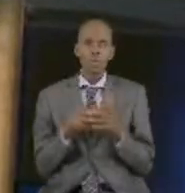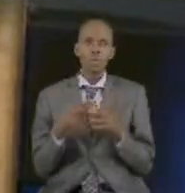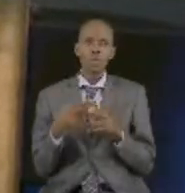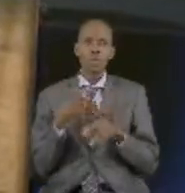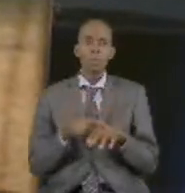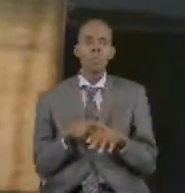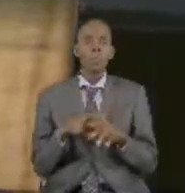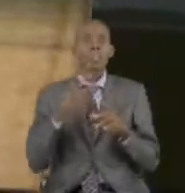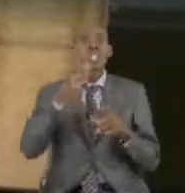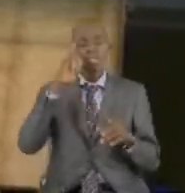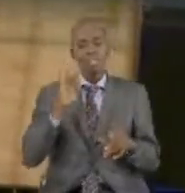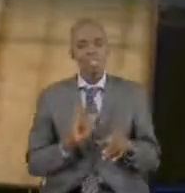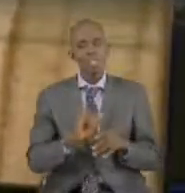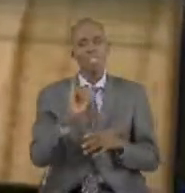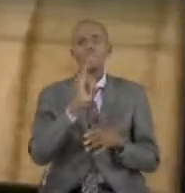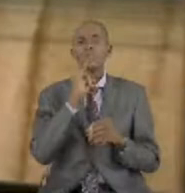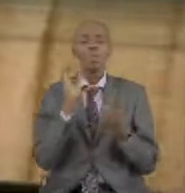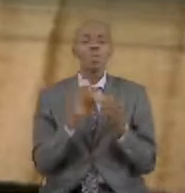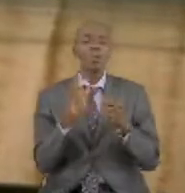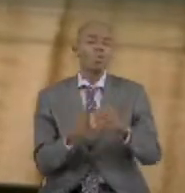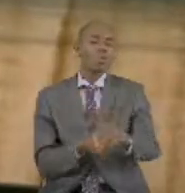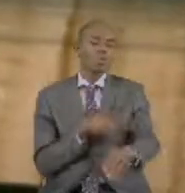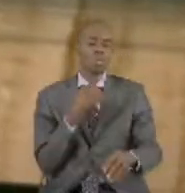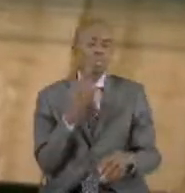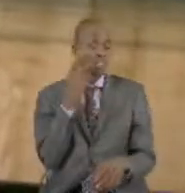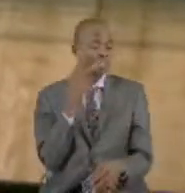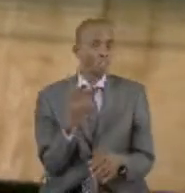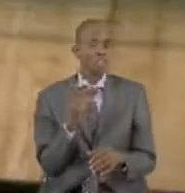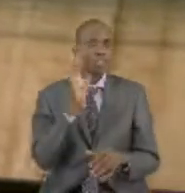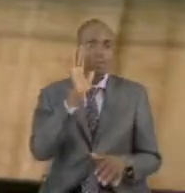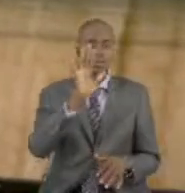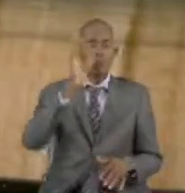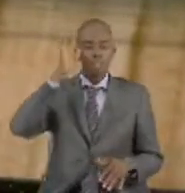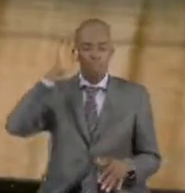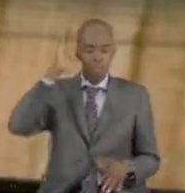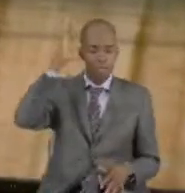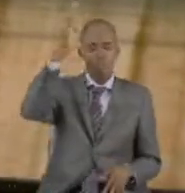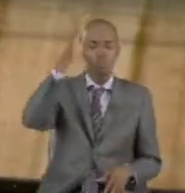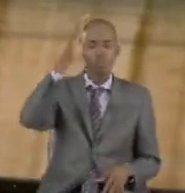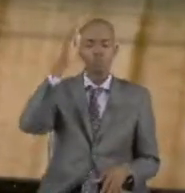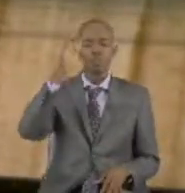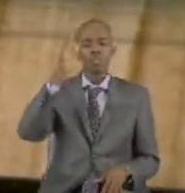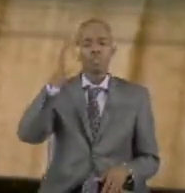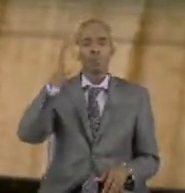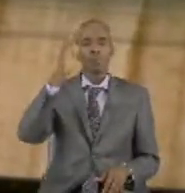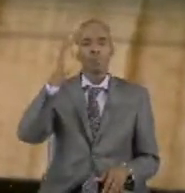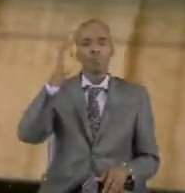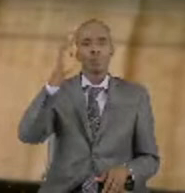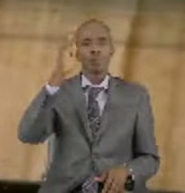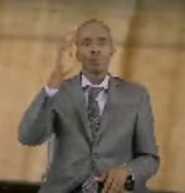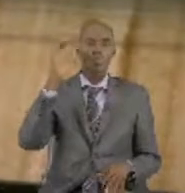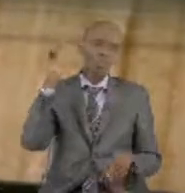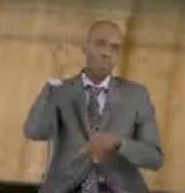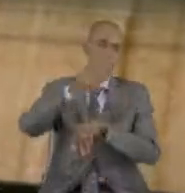l'éternité et plus longues au permettez-moi de le dire comme ça ta destinée thaddée snes je le